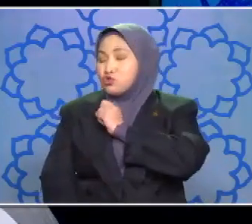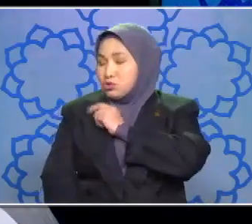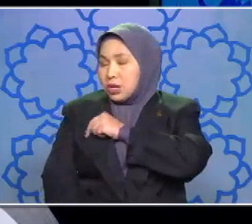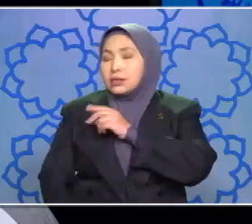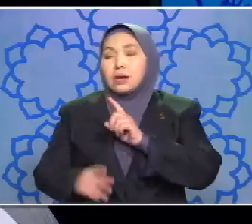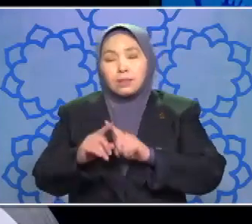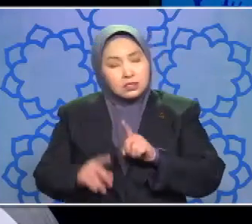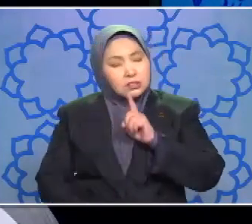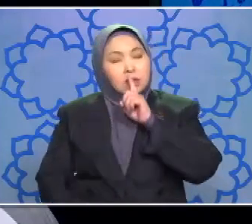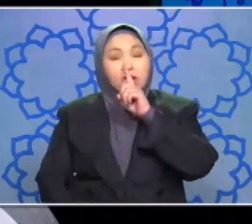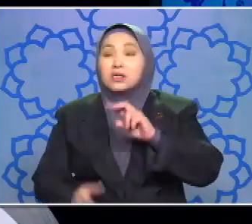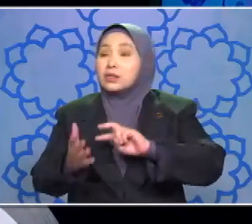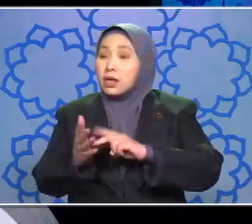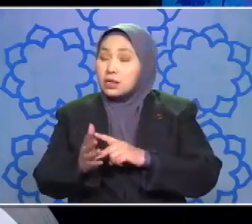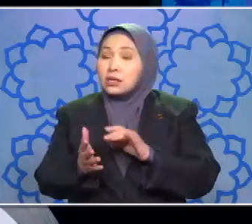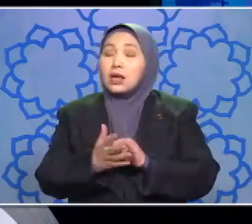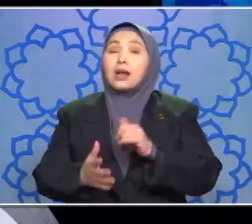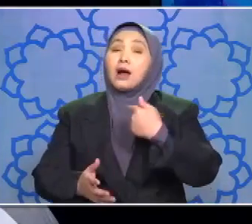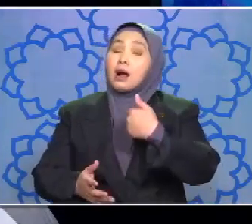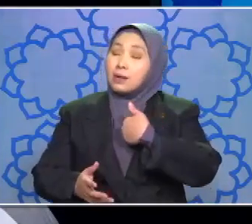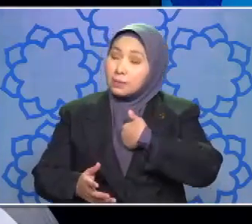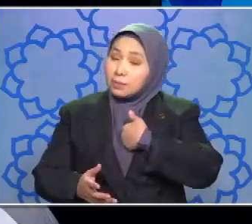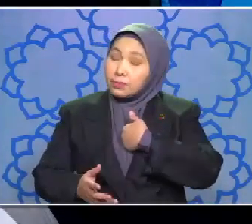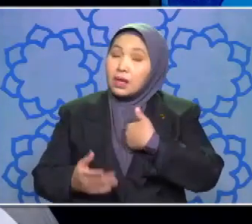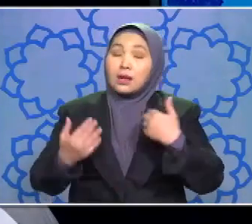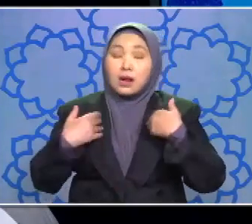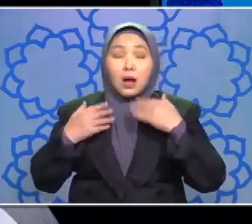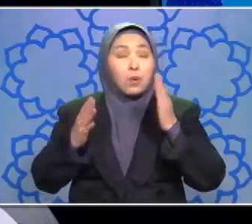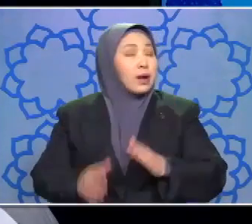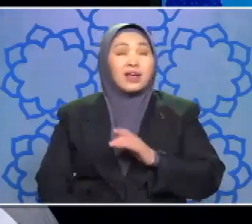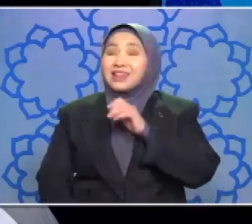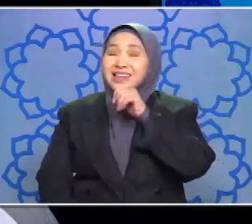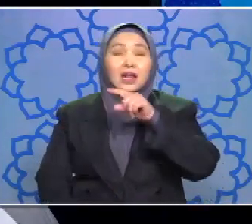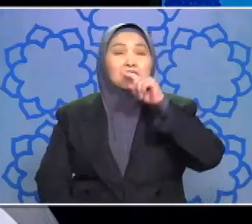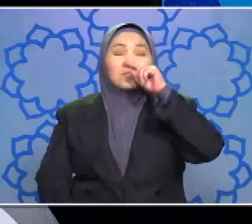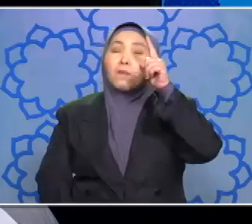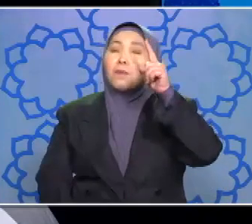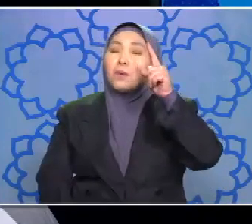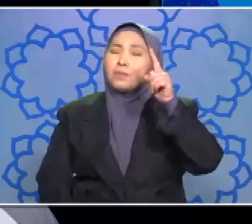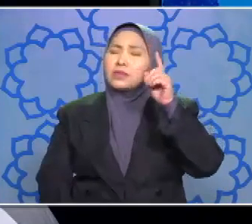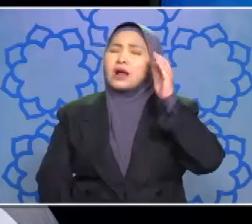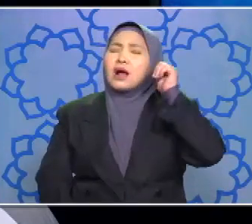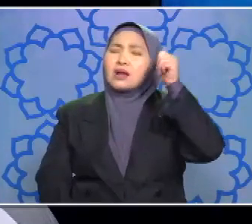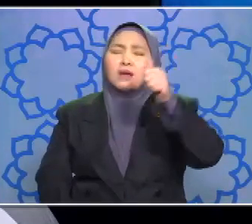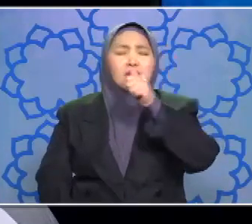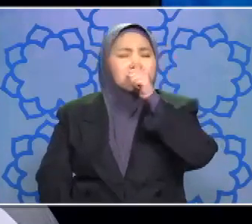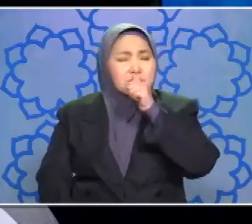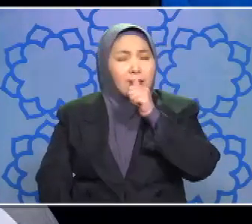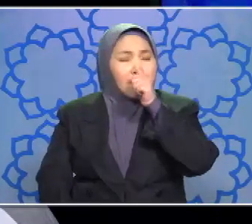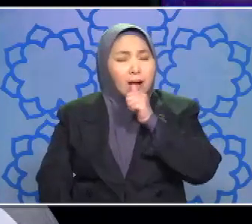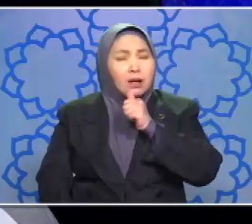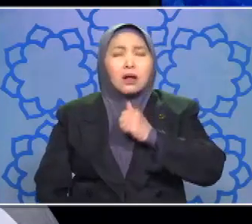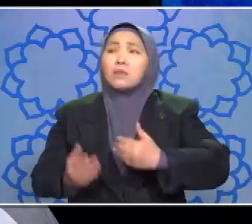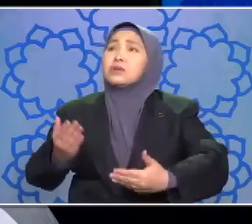ianya adalah satu tanda bahawa saya ini ingin jadi orang yang tidak sombong. Orang yang akan bersabar, yang akan